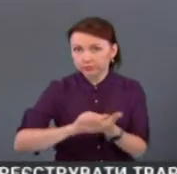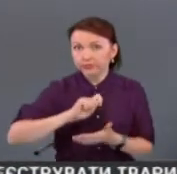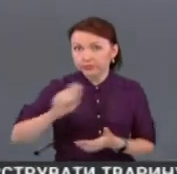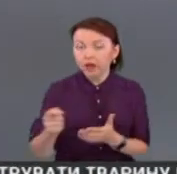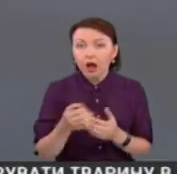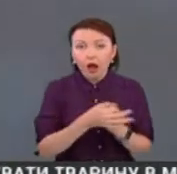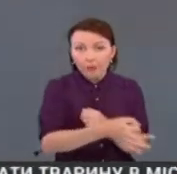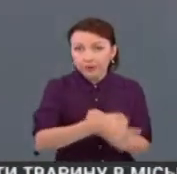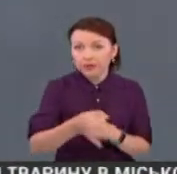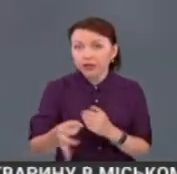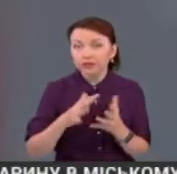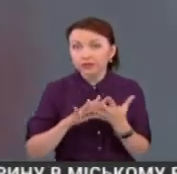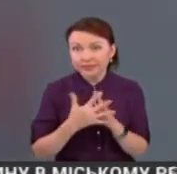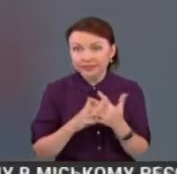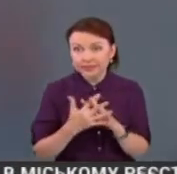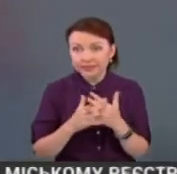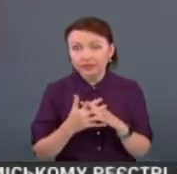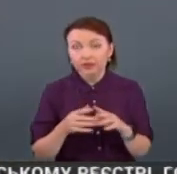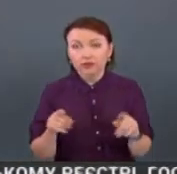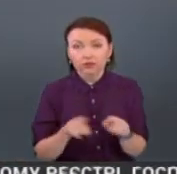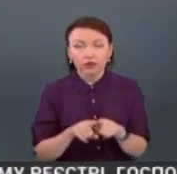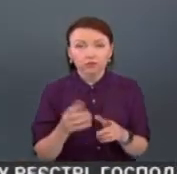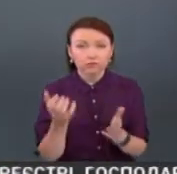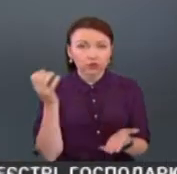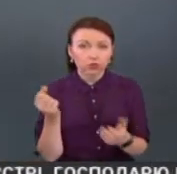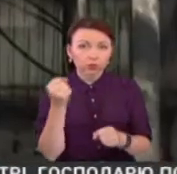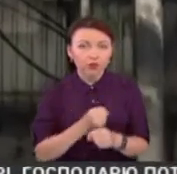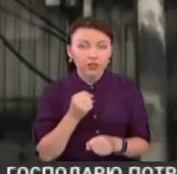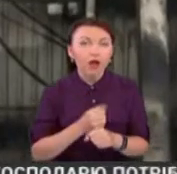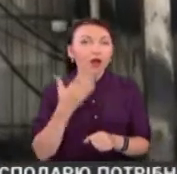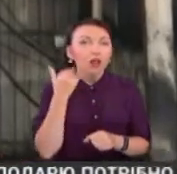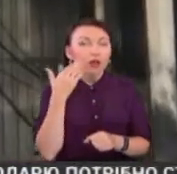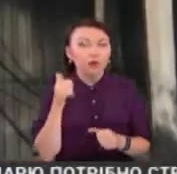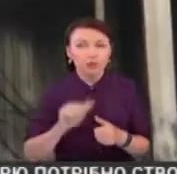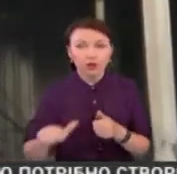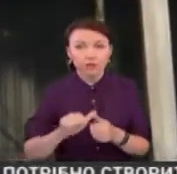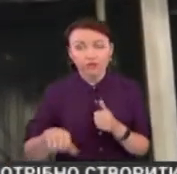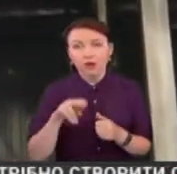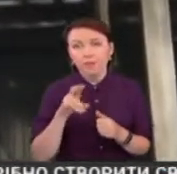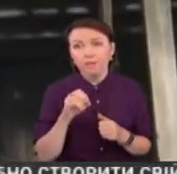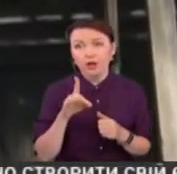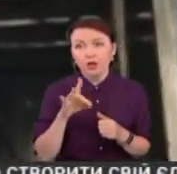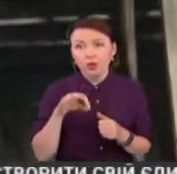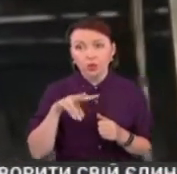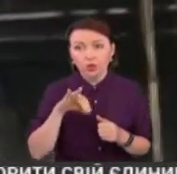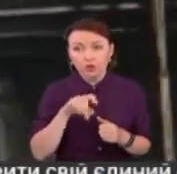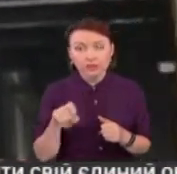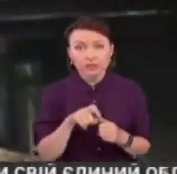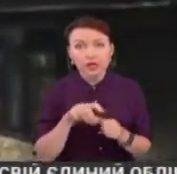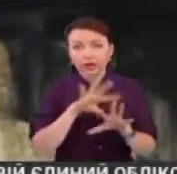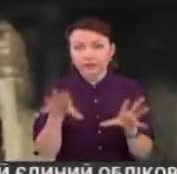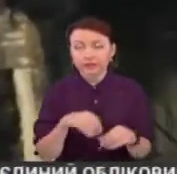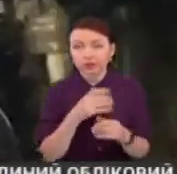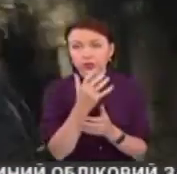сіл, видобувала в такий спосіб легку нафту шляхом піролізу. Все видобуте паливо вивозили